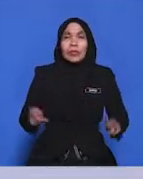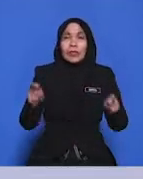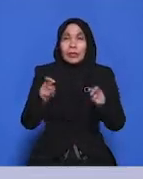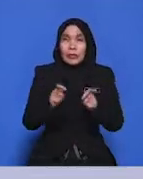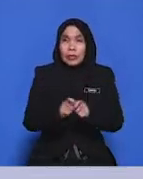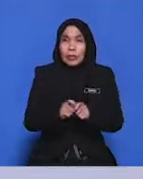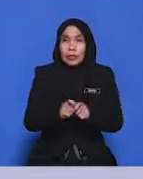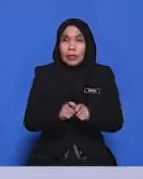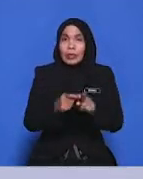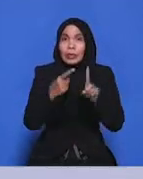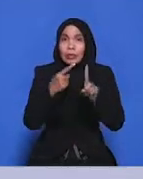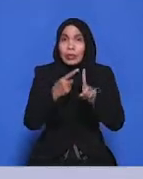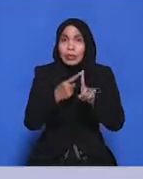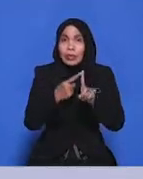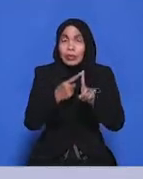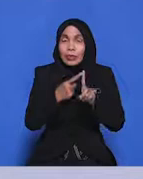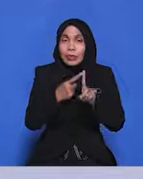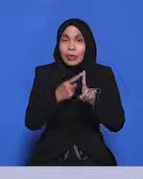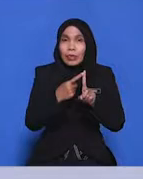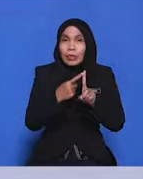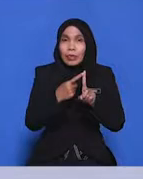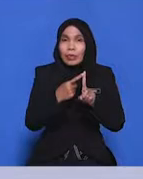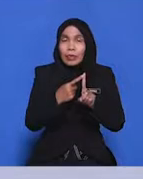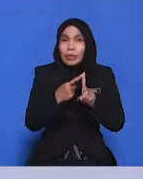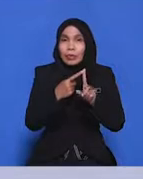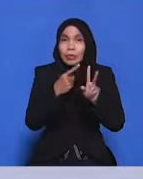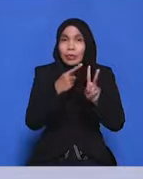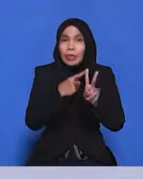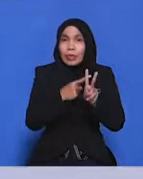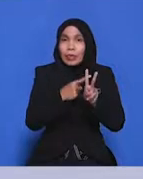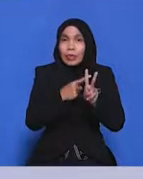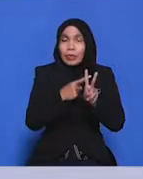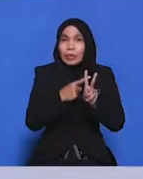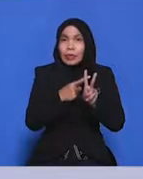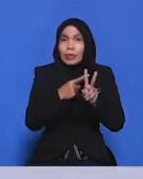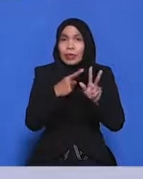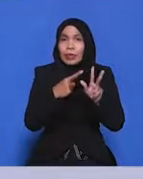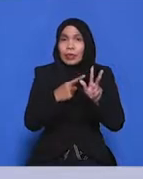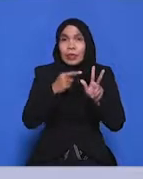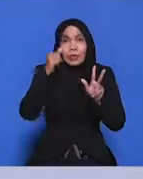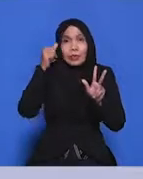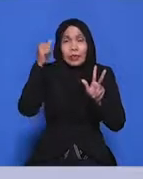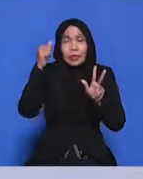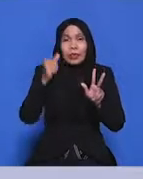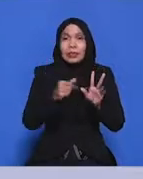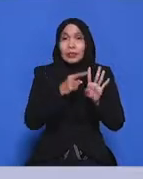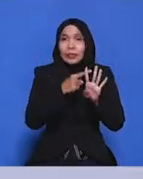bahasa Afghanistan, iaitu Pashto, Parsi, Arab, Turki,